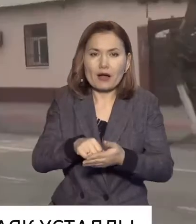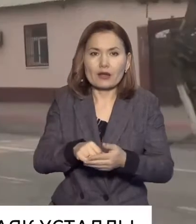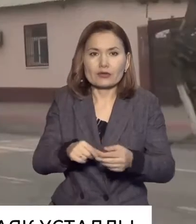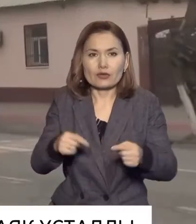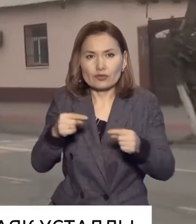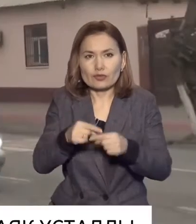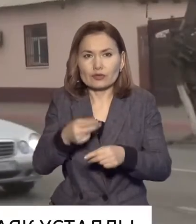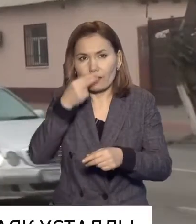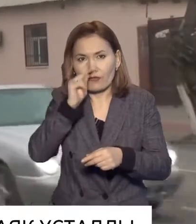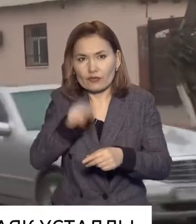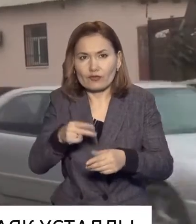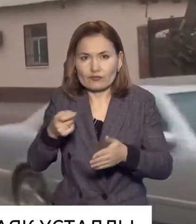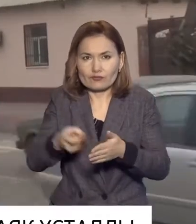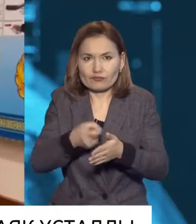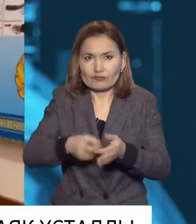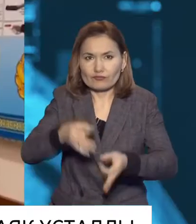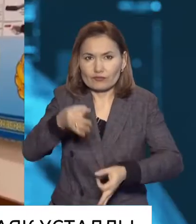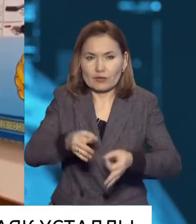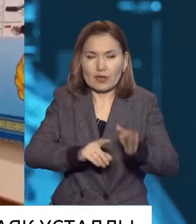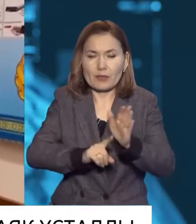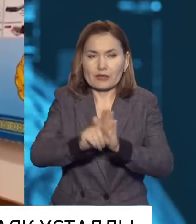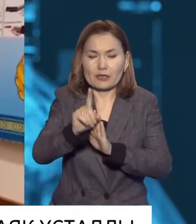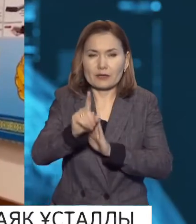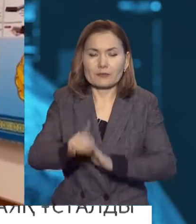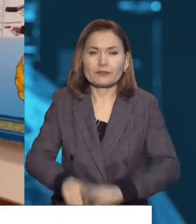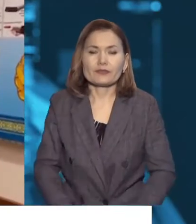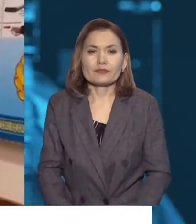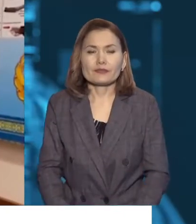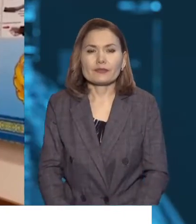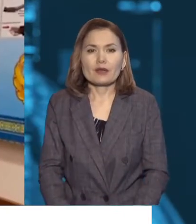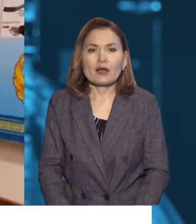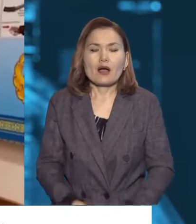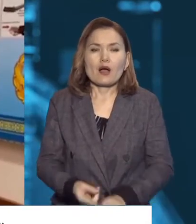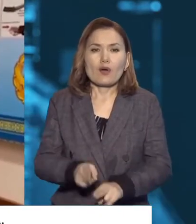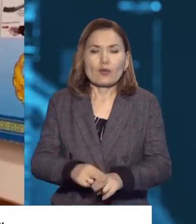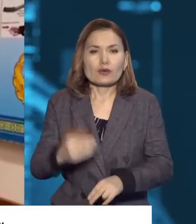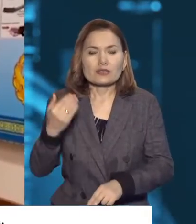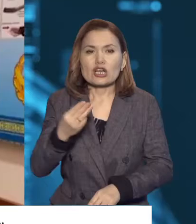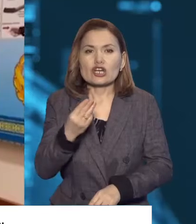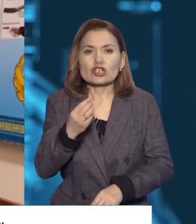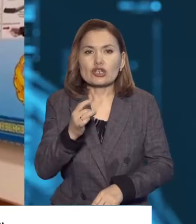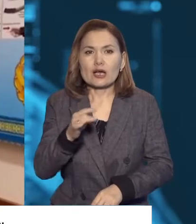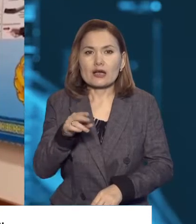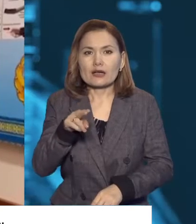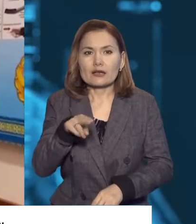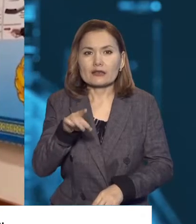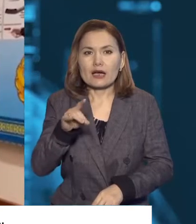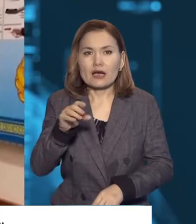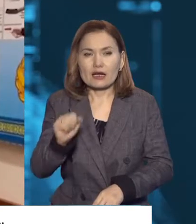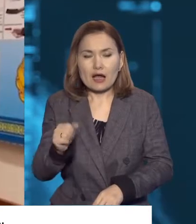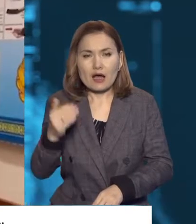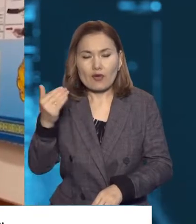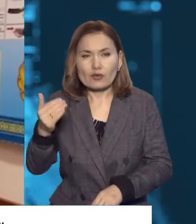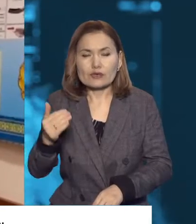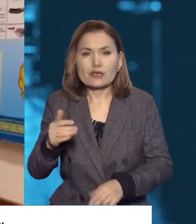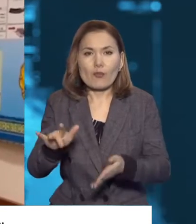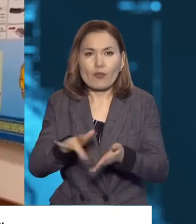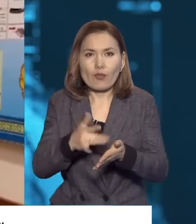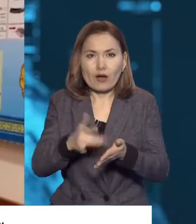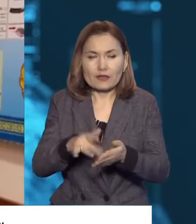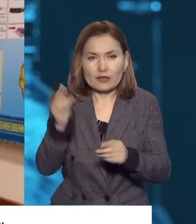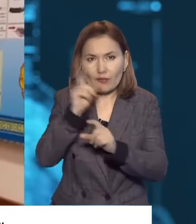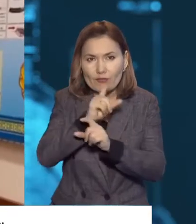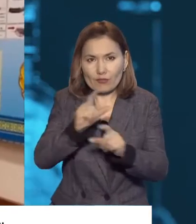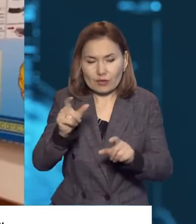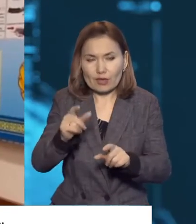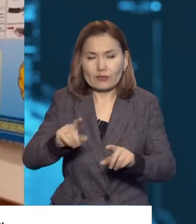анықтап жатыр. Күдікті адам Алматы қаласында жүрген жерінен Шардарадан полиция бөлімінің жедел уәкілдерімен ұсталып, Шардара аудандық